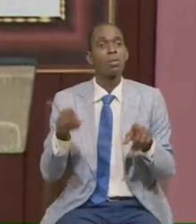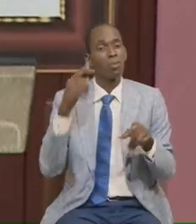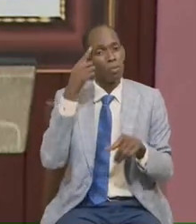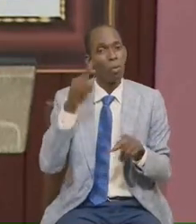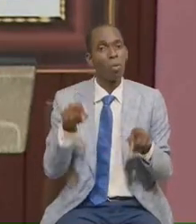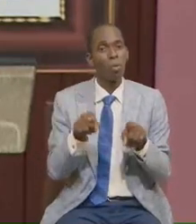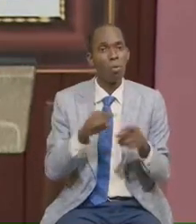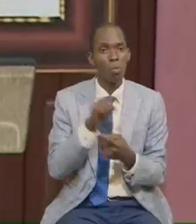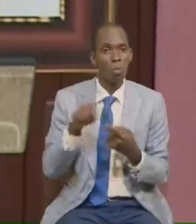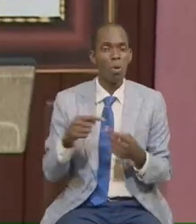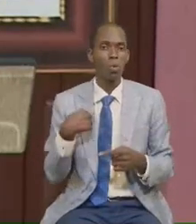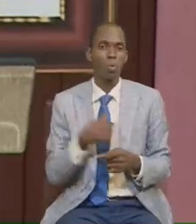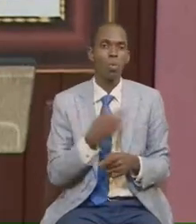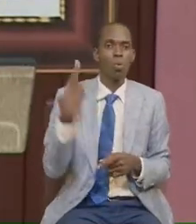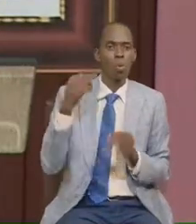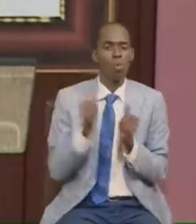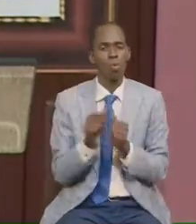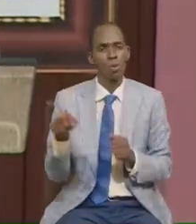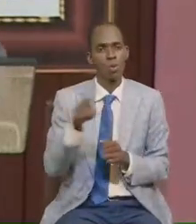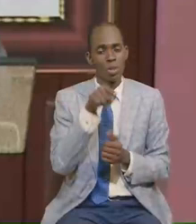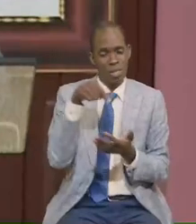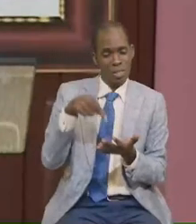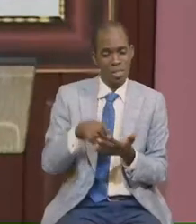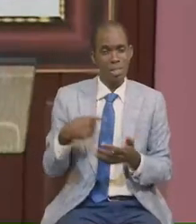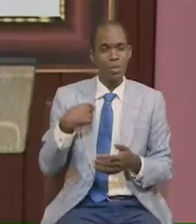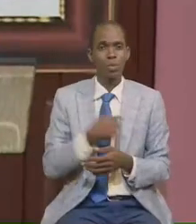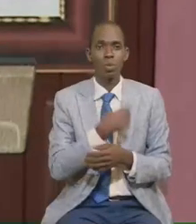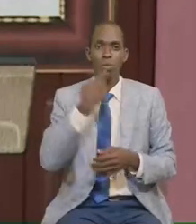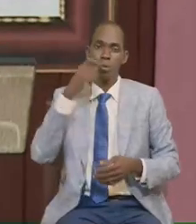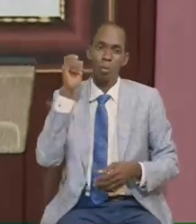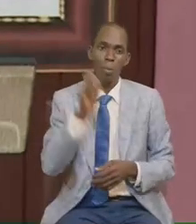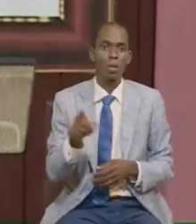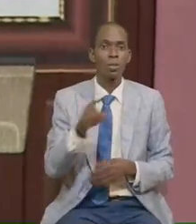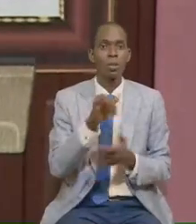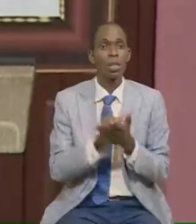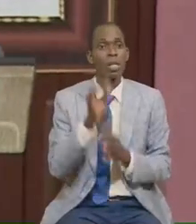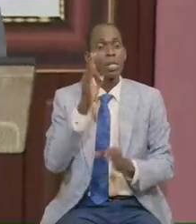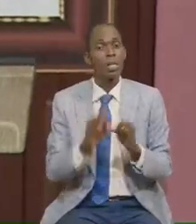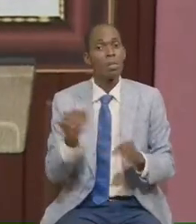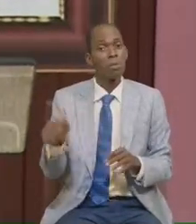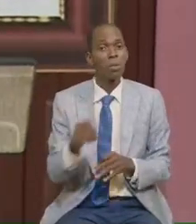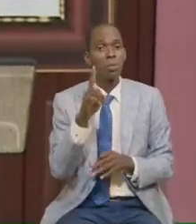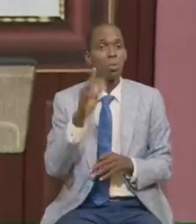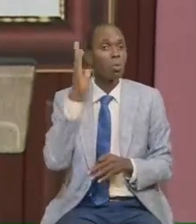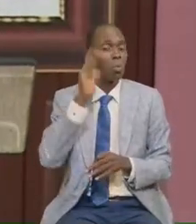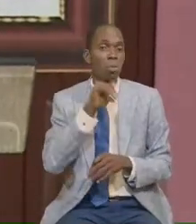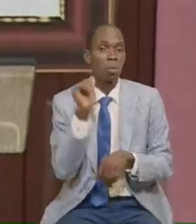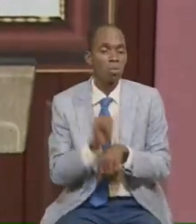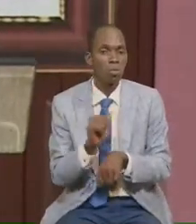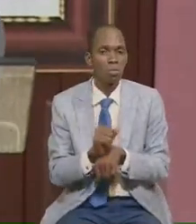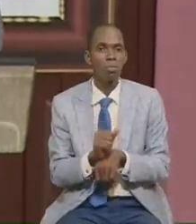disons expressment c'est quelqu'un ne veut pas travailler qui ne mange pas non plus